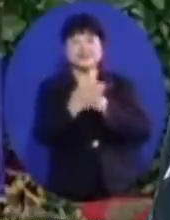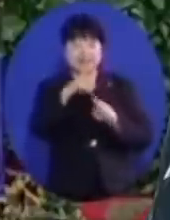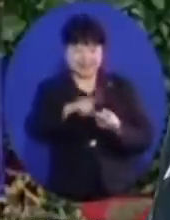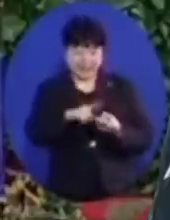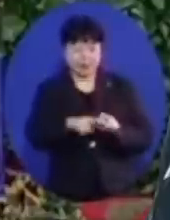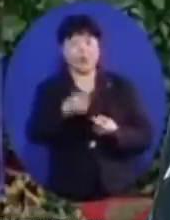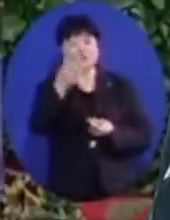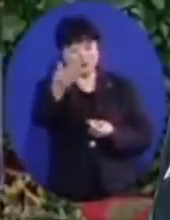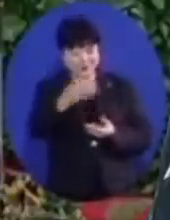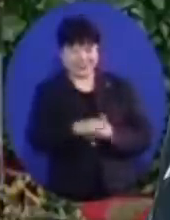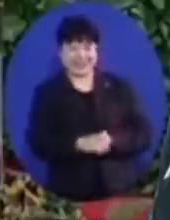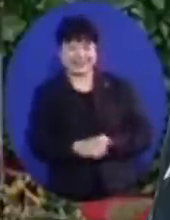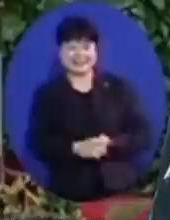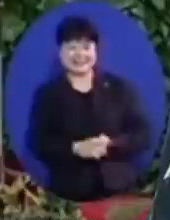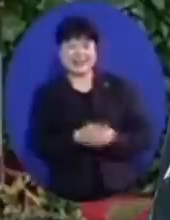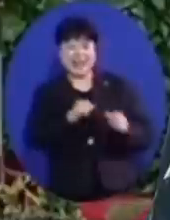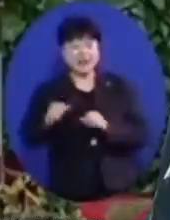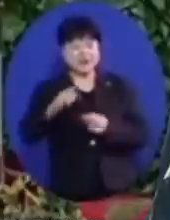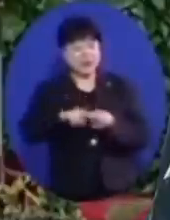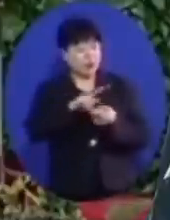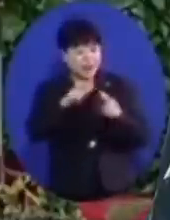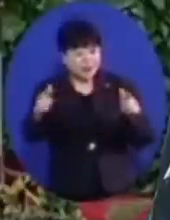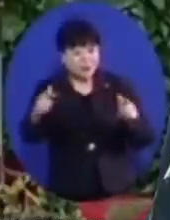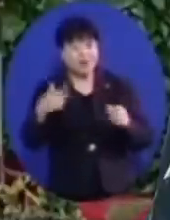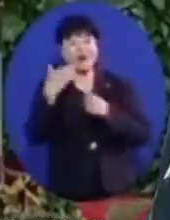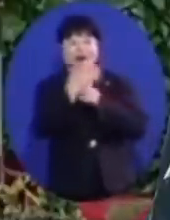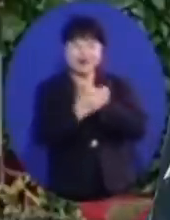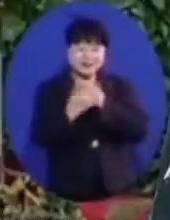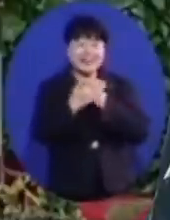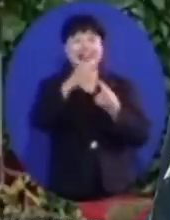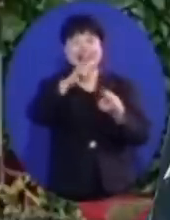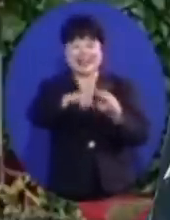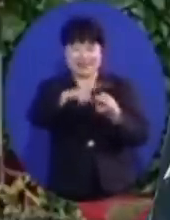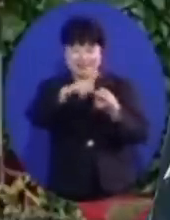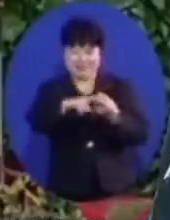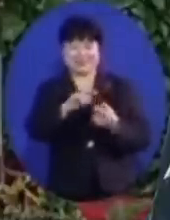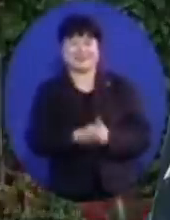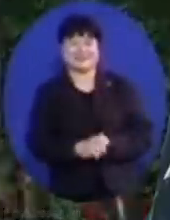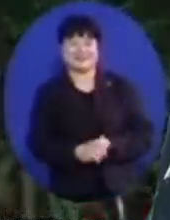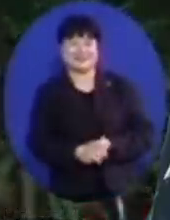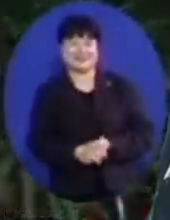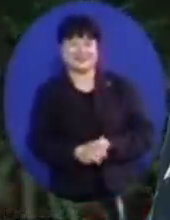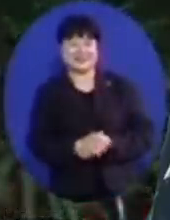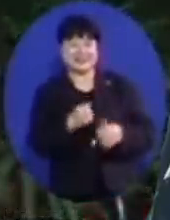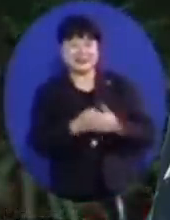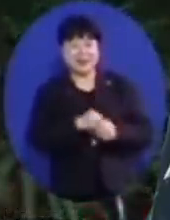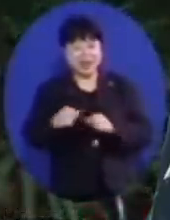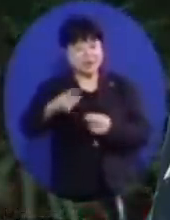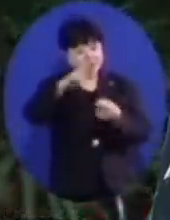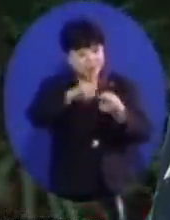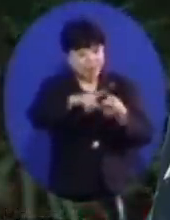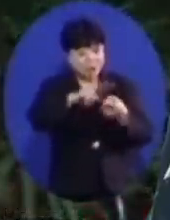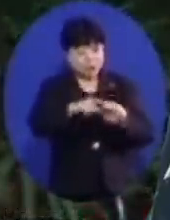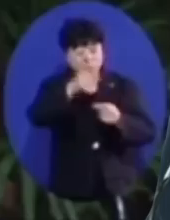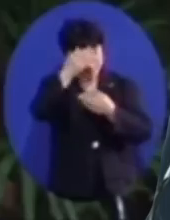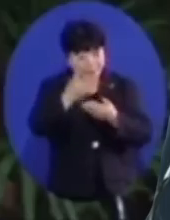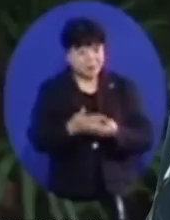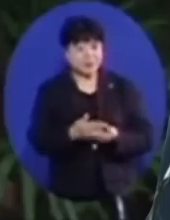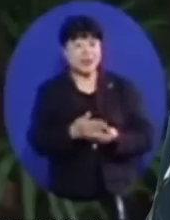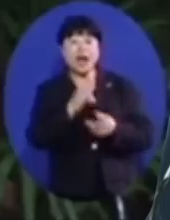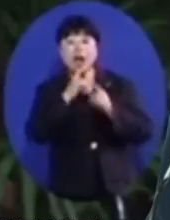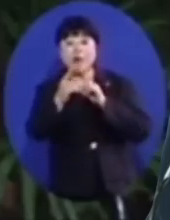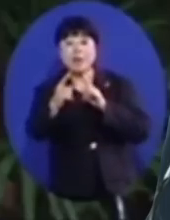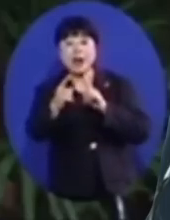하십니다 행위대로가 아니고 은혜대로 그러므로 행위대로 구원을 받는다는